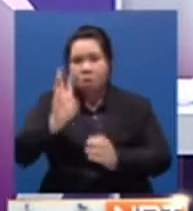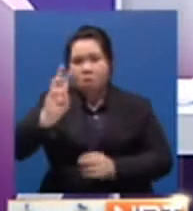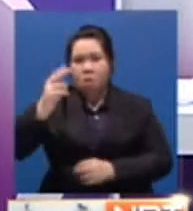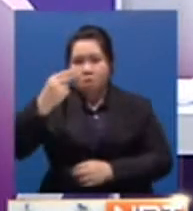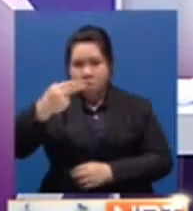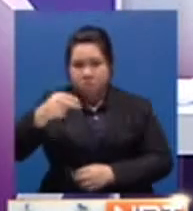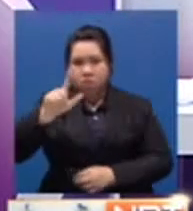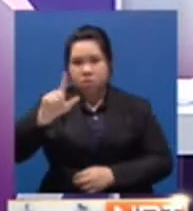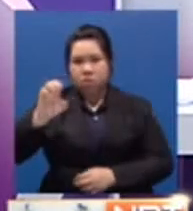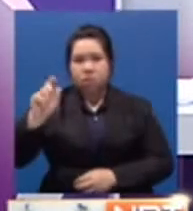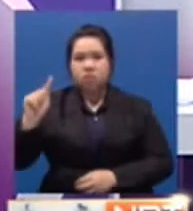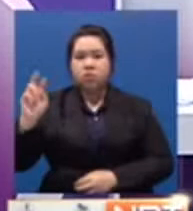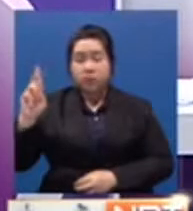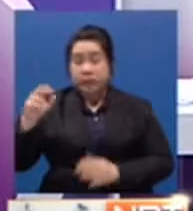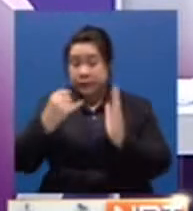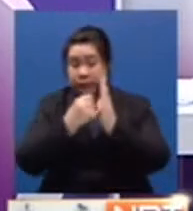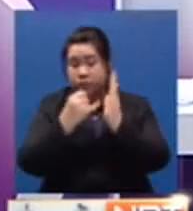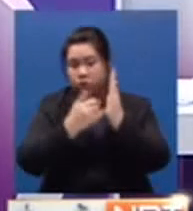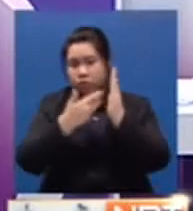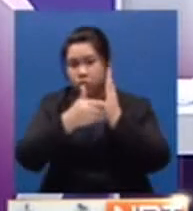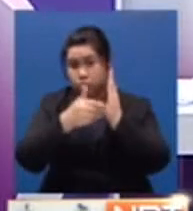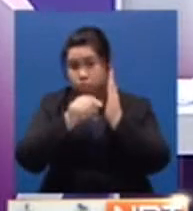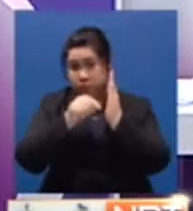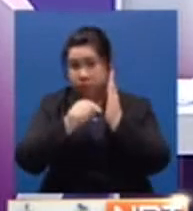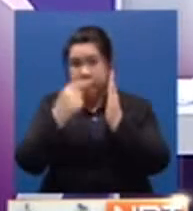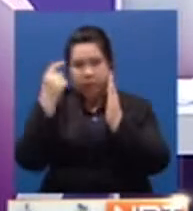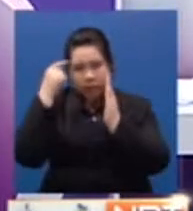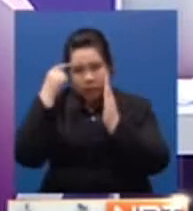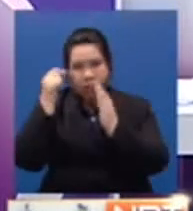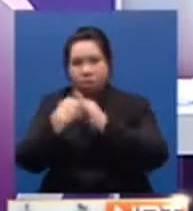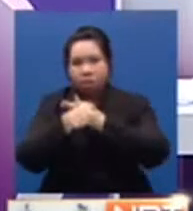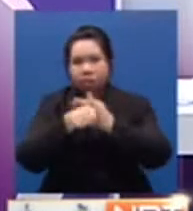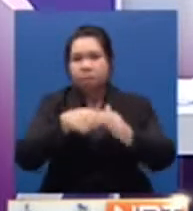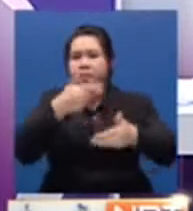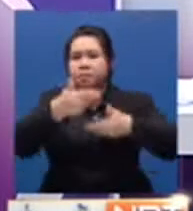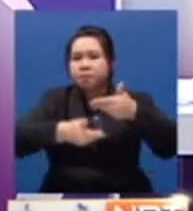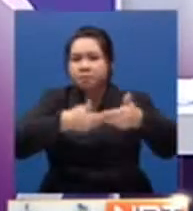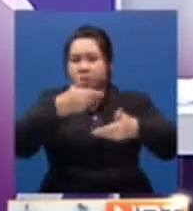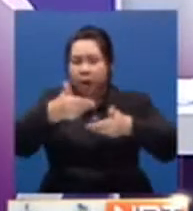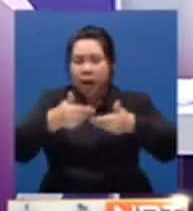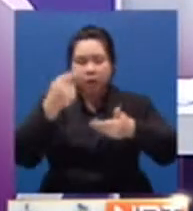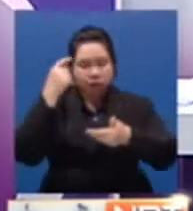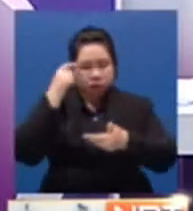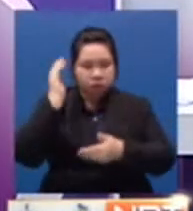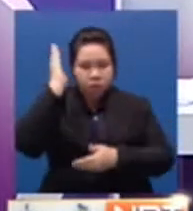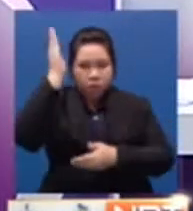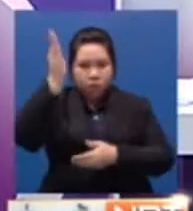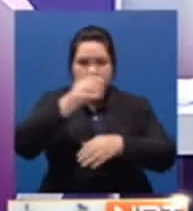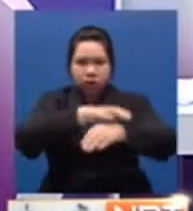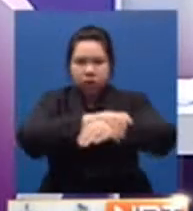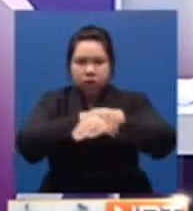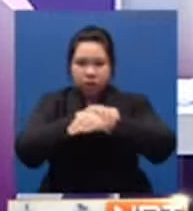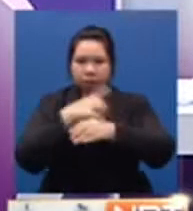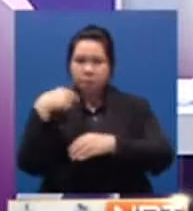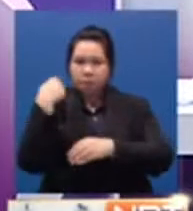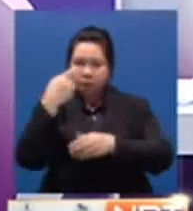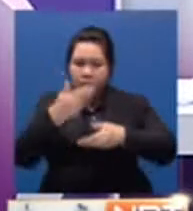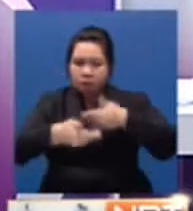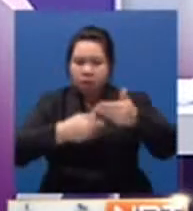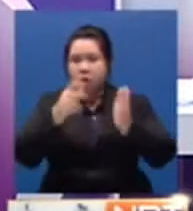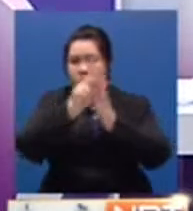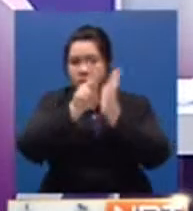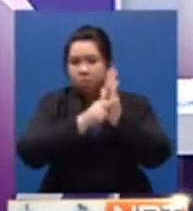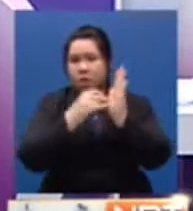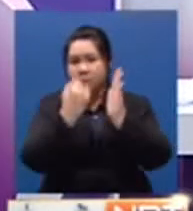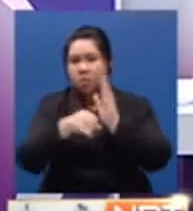น้ำมันมาจากจังหวัดชลบุรีนะคะแล้วก็เตรียมนำมาส่งให้กับลูกค้าแล้วก็เตรียมขยายผลการจับกุมขบวนการจำหน่ายน้ำมันเถื่อนอย่างจริง